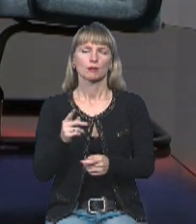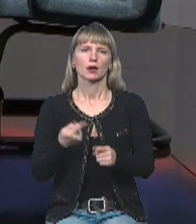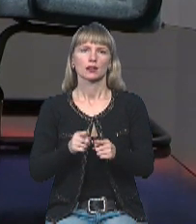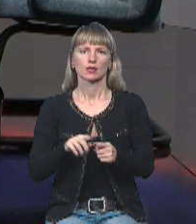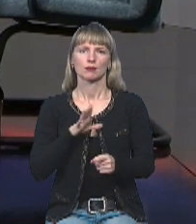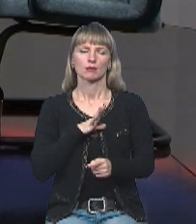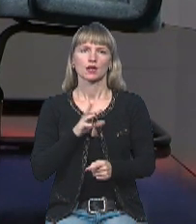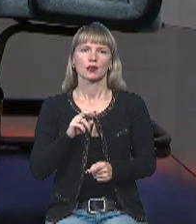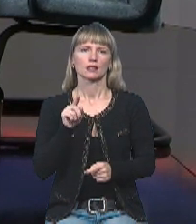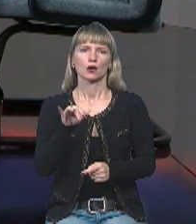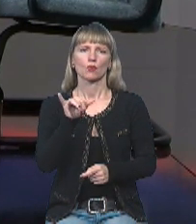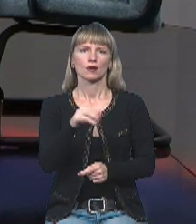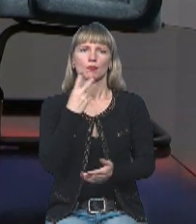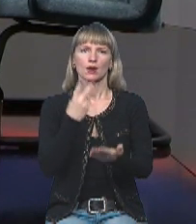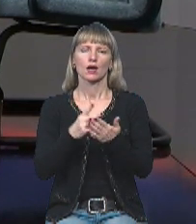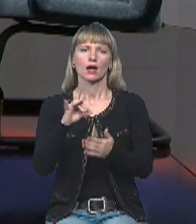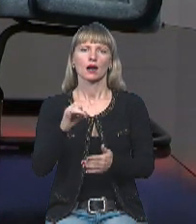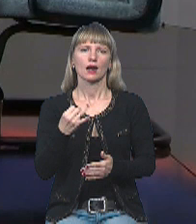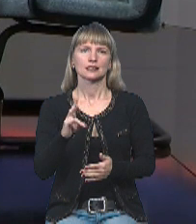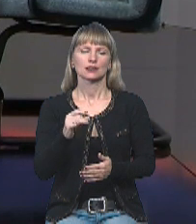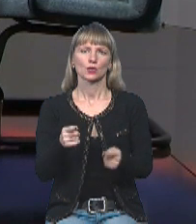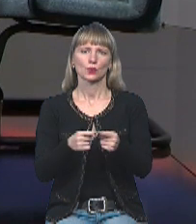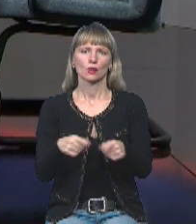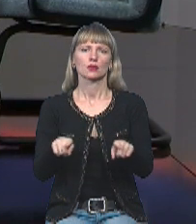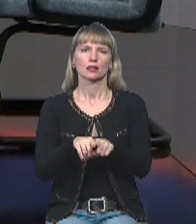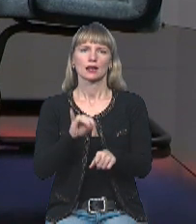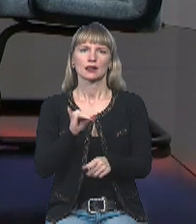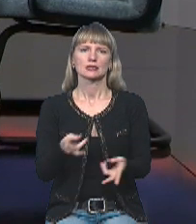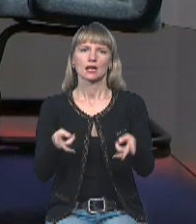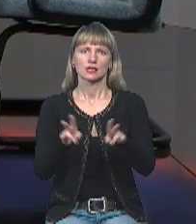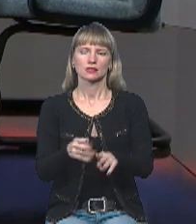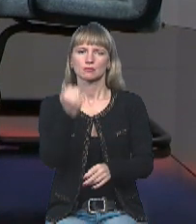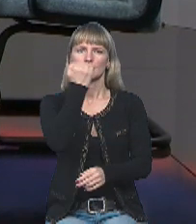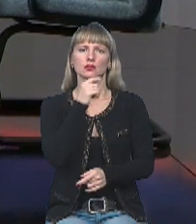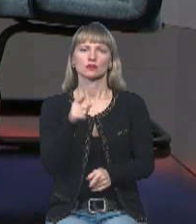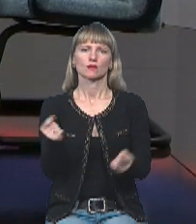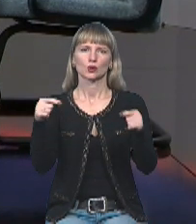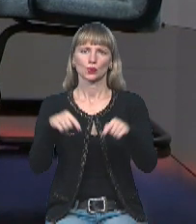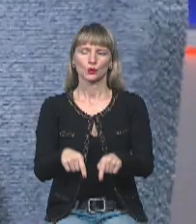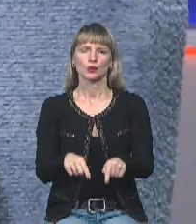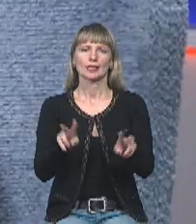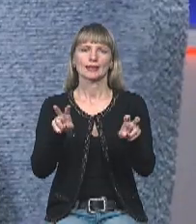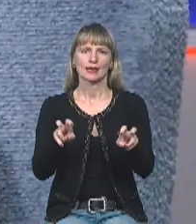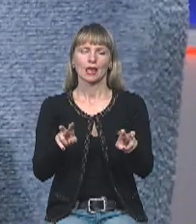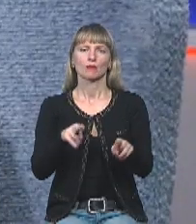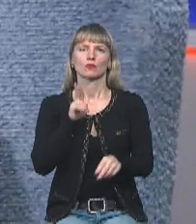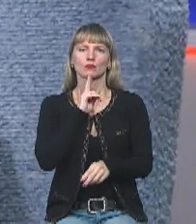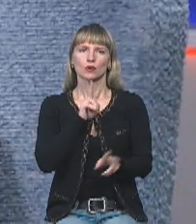якраз, як там у вас ви показуєте райський куточок, щоб так він і залишився. Спасибі, що ви тут. Тему